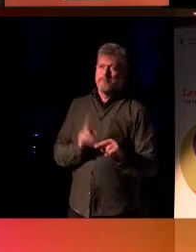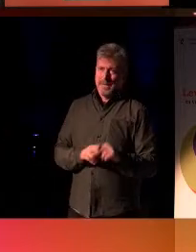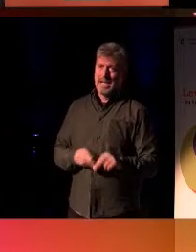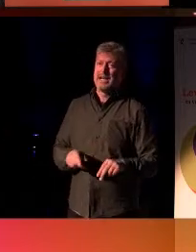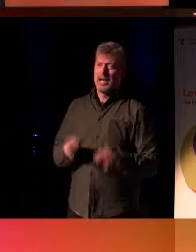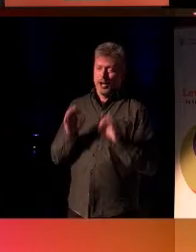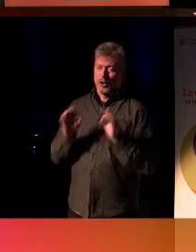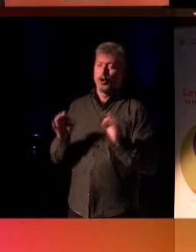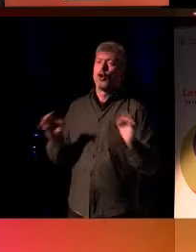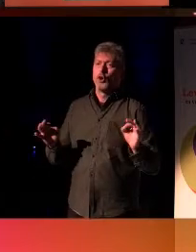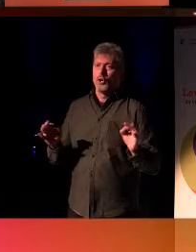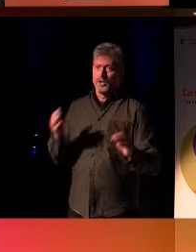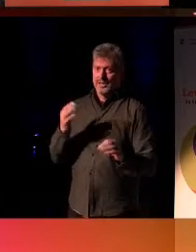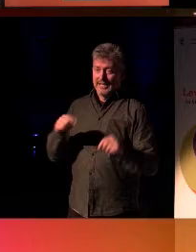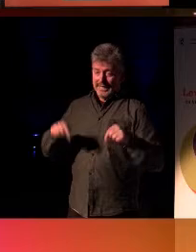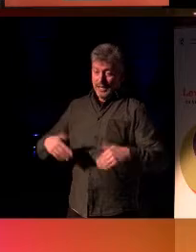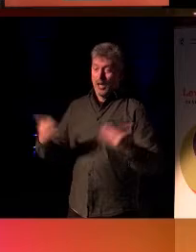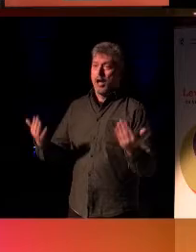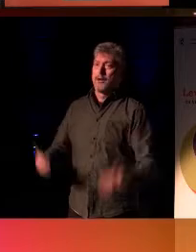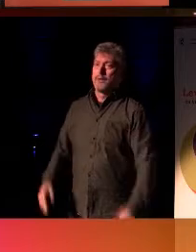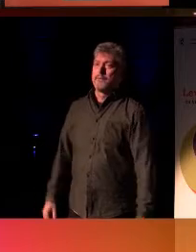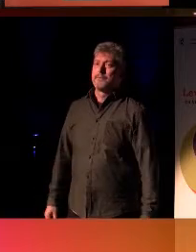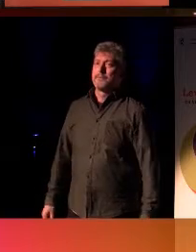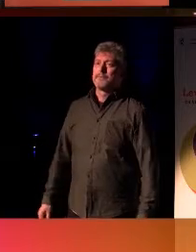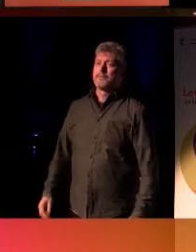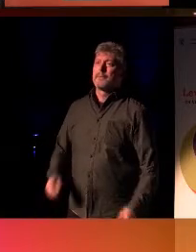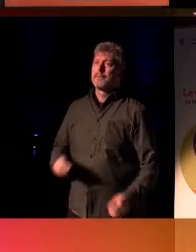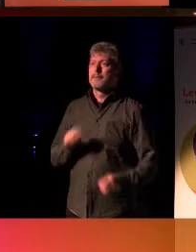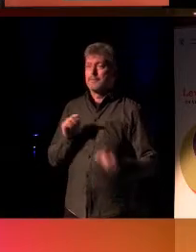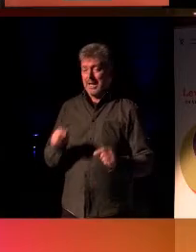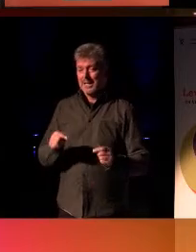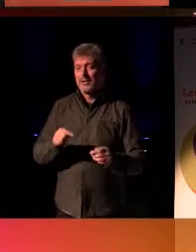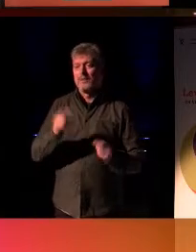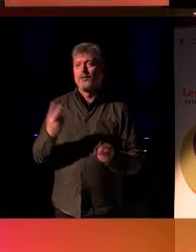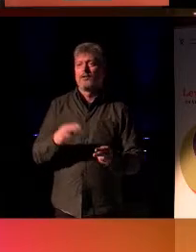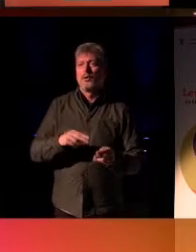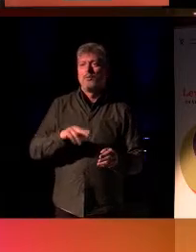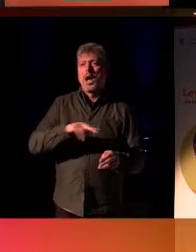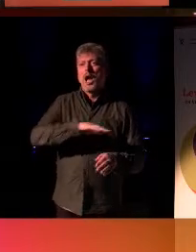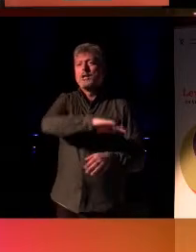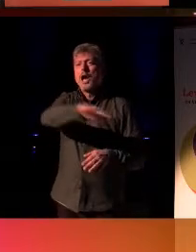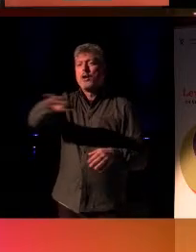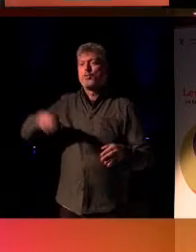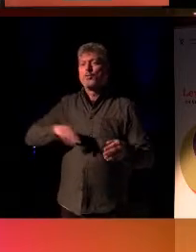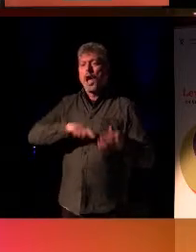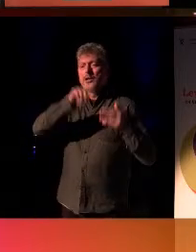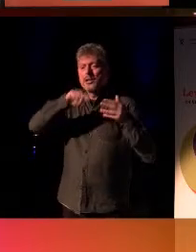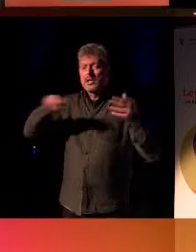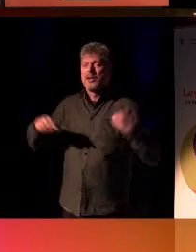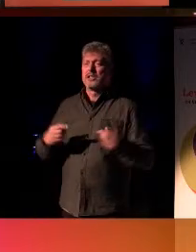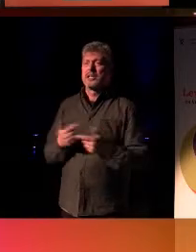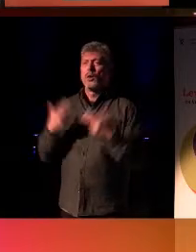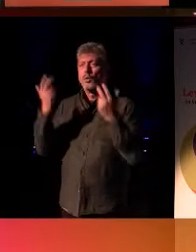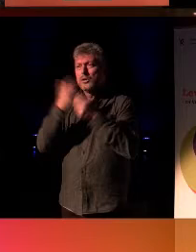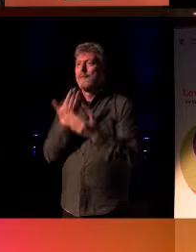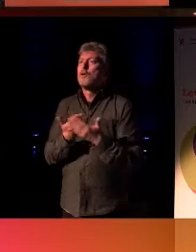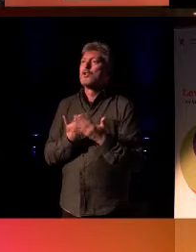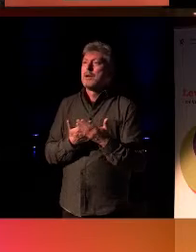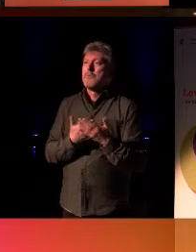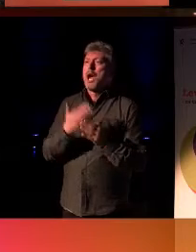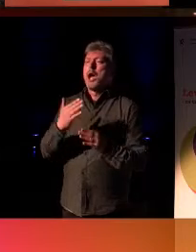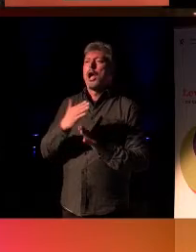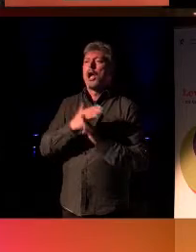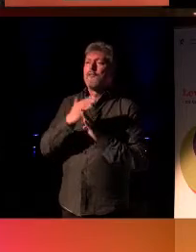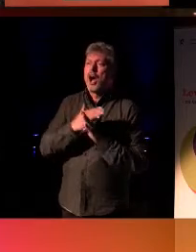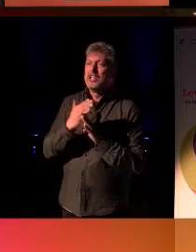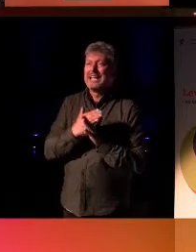i dag. De nasjonale statistikkene, undersøkelsene, for eksempel